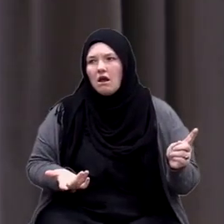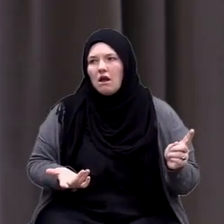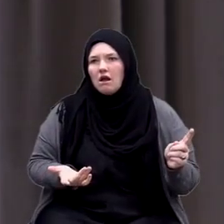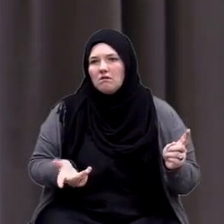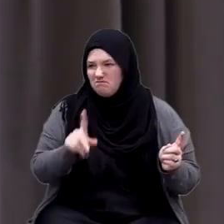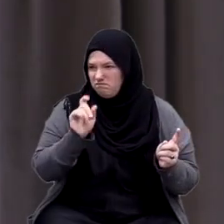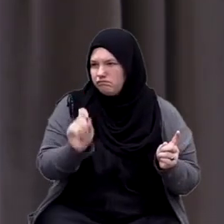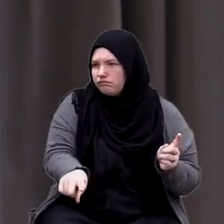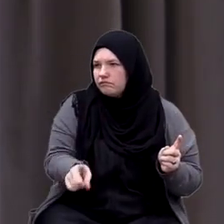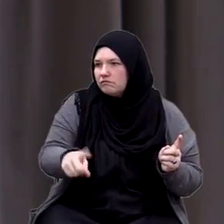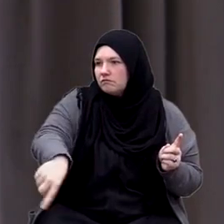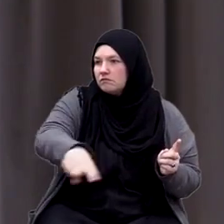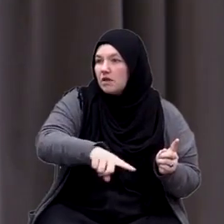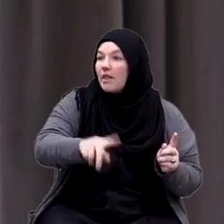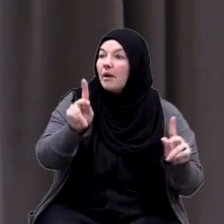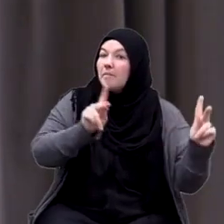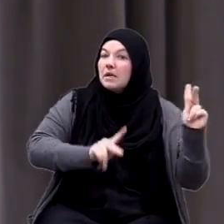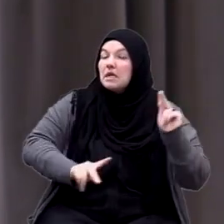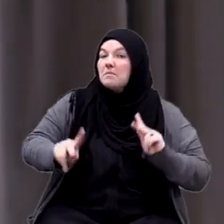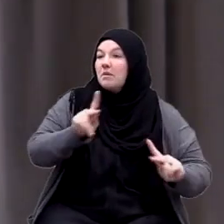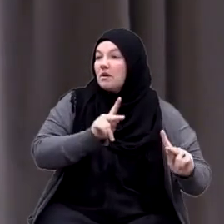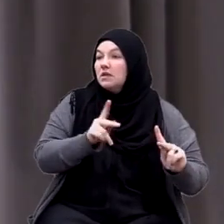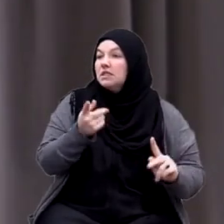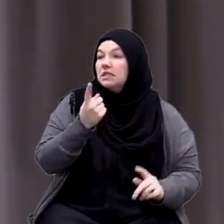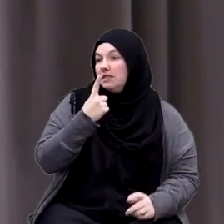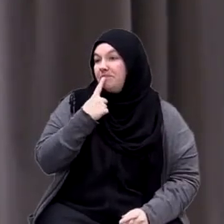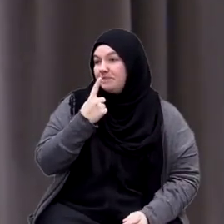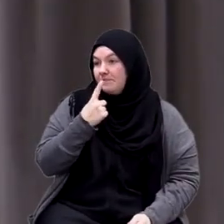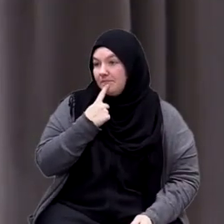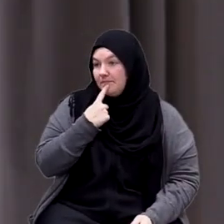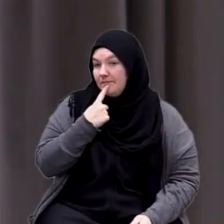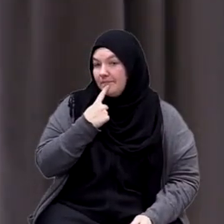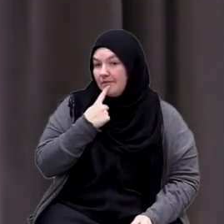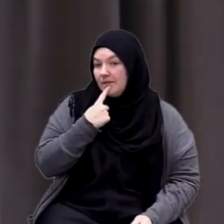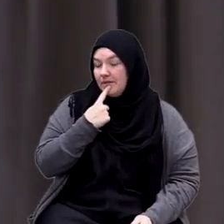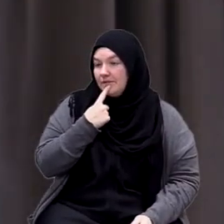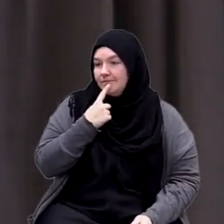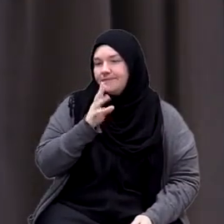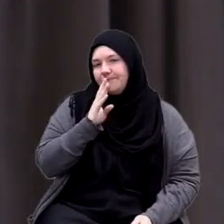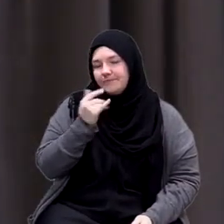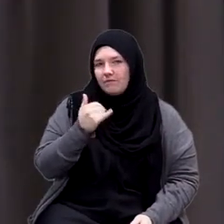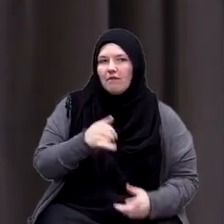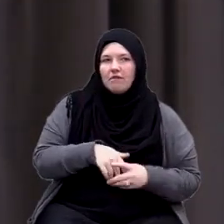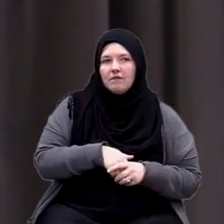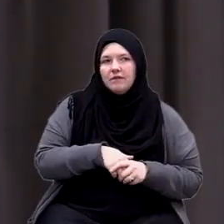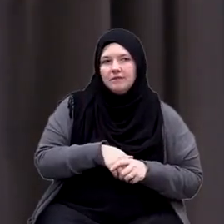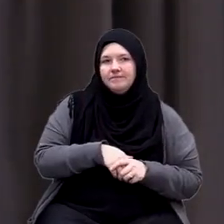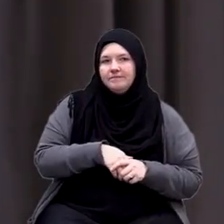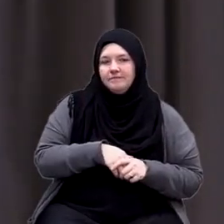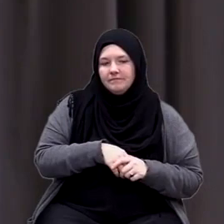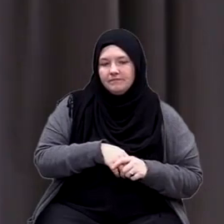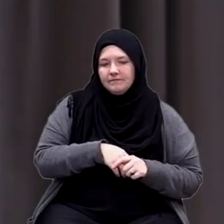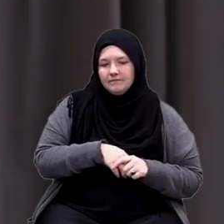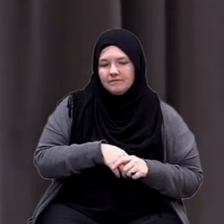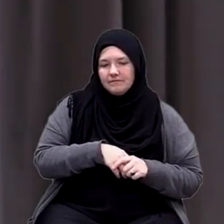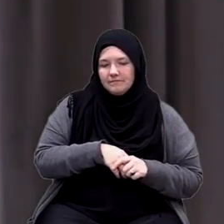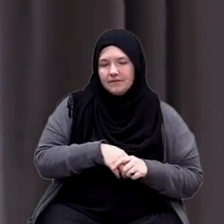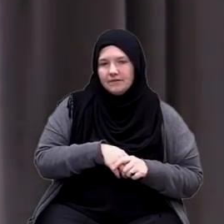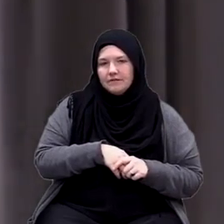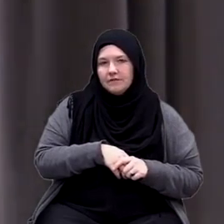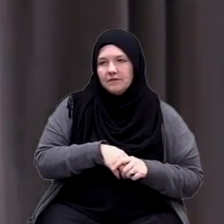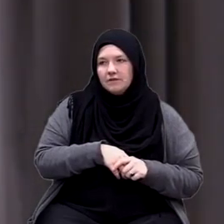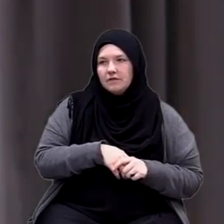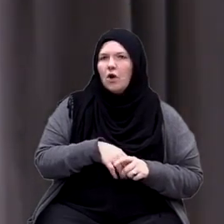إِنَّمَا نَعْبُدُهُمْ لِيُقَرِّبُونَ إِلَى اللَّهِ زُلْفَى. مَا نَعْبُدُهُمْ إِلَّا لِيُقَرِّبُونَ إِلَى اللَّهِ